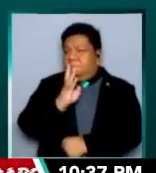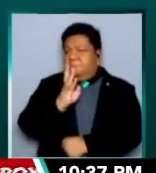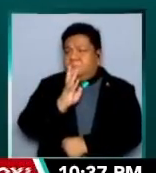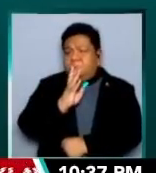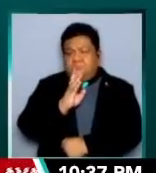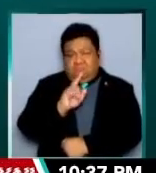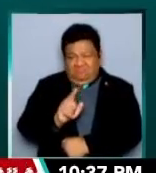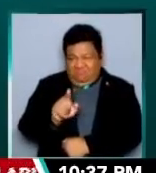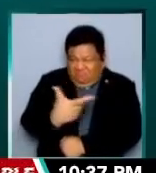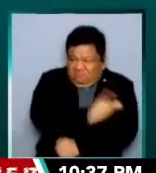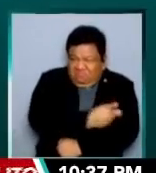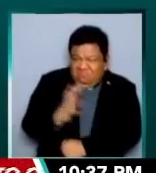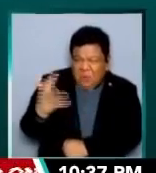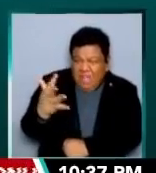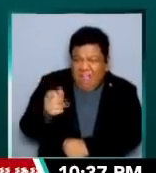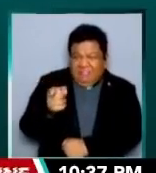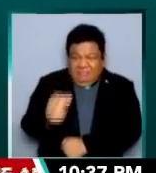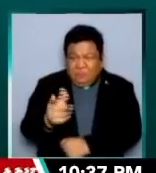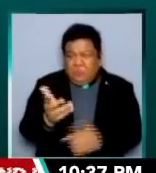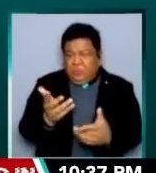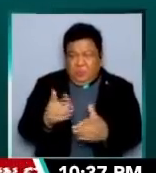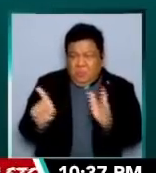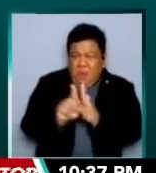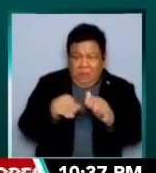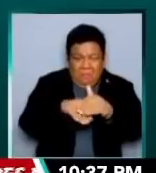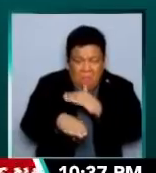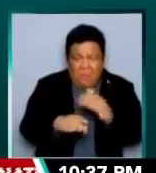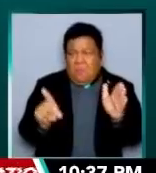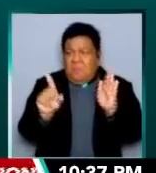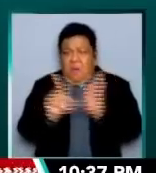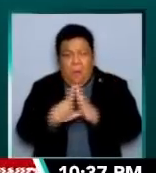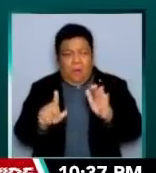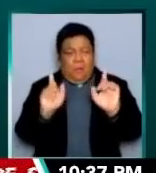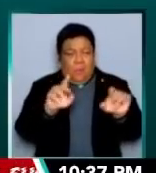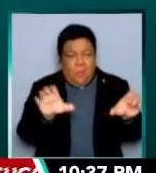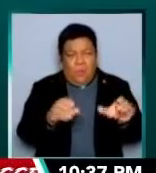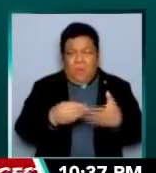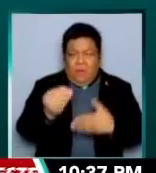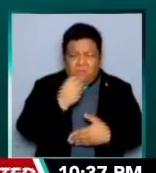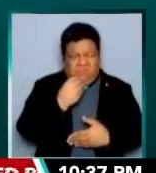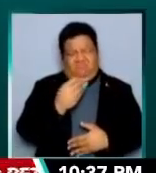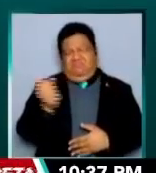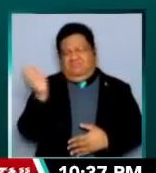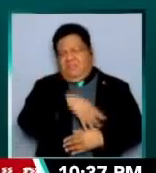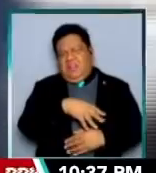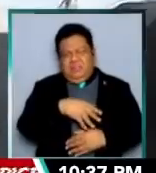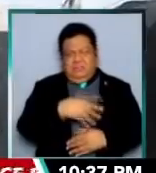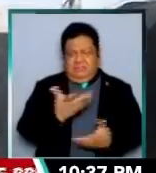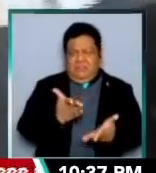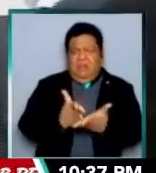nakapag-vaccinate, hindi ka na pwedeng pumasok o bumili ng mga pagkain. Pangit naman yan. Parang inaalisan mo siya ng karapatan para